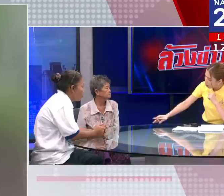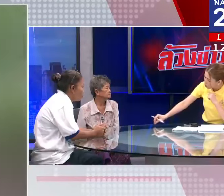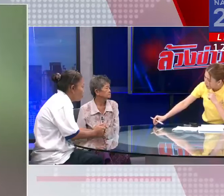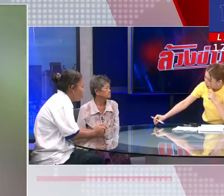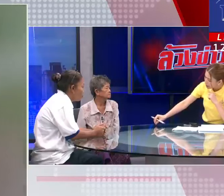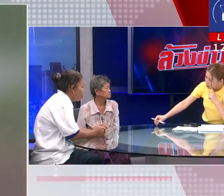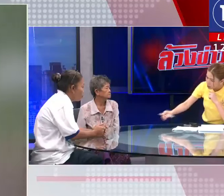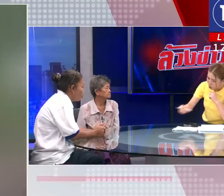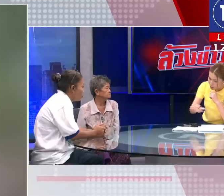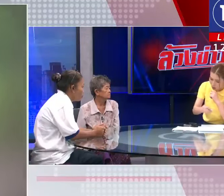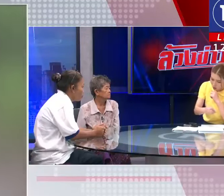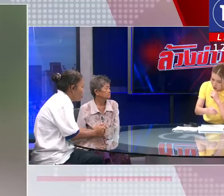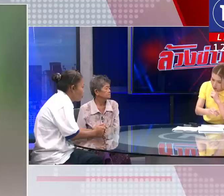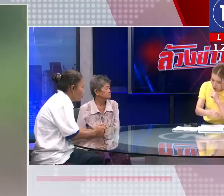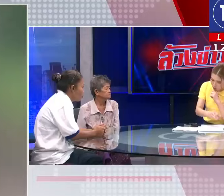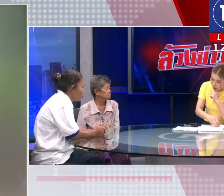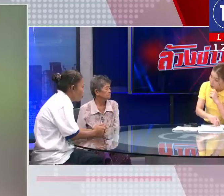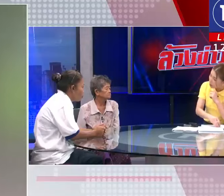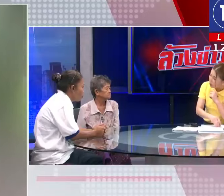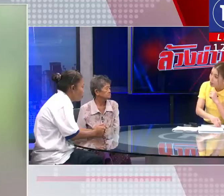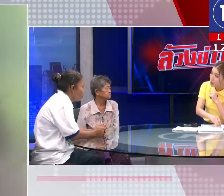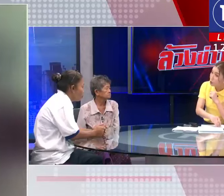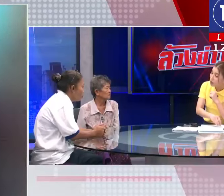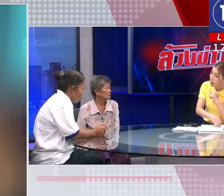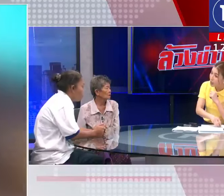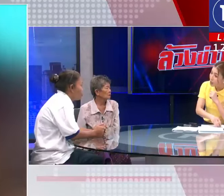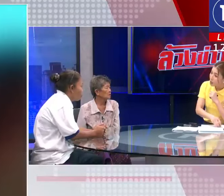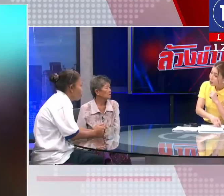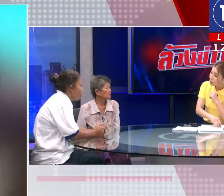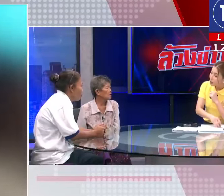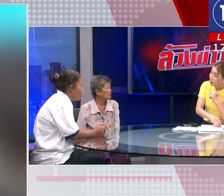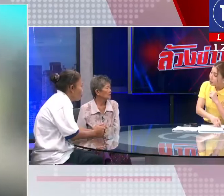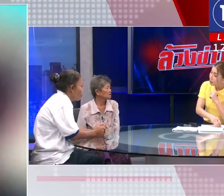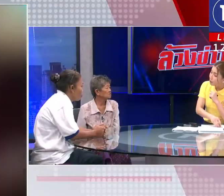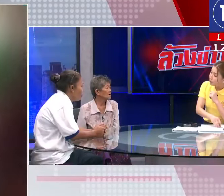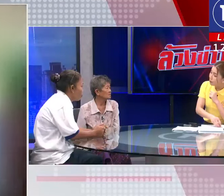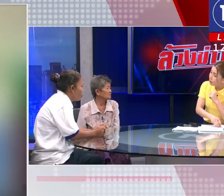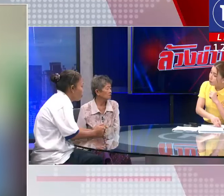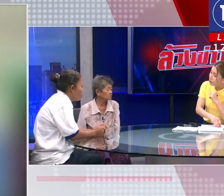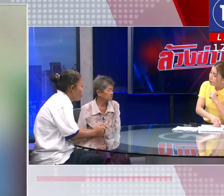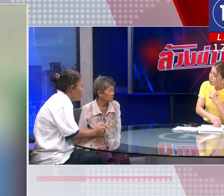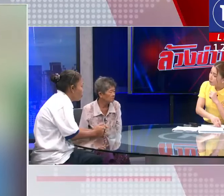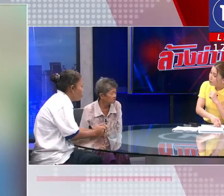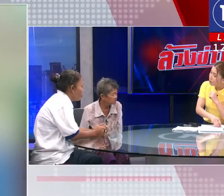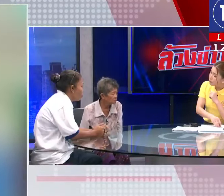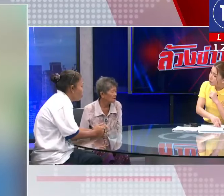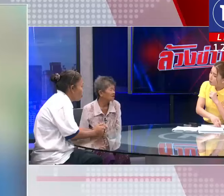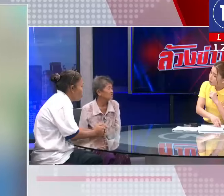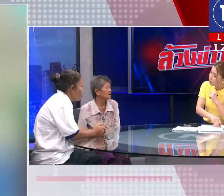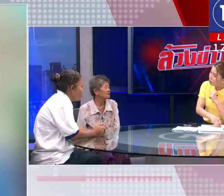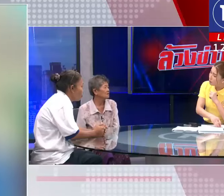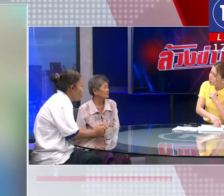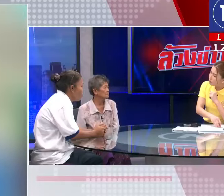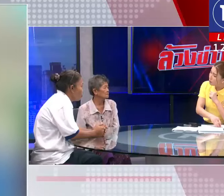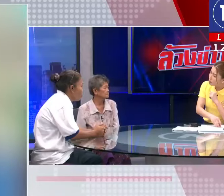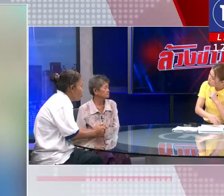ที่ดินของคุณยายที่ไปตกเป็นของเขาแล้วเนี่ยหมายถึงนายทุนเนี่ยนะ เขาว่านางทองจันทร์มันเป็นสิทธิ์ของน